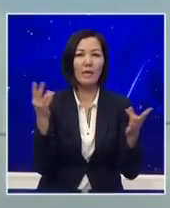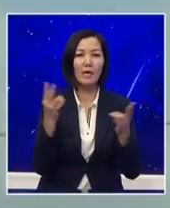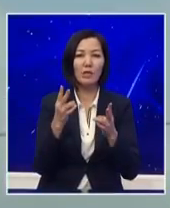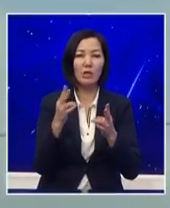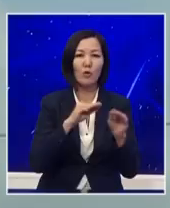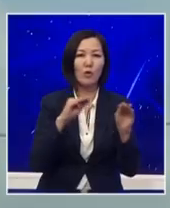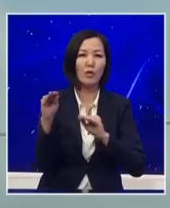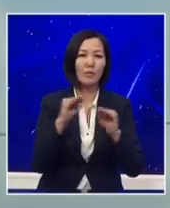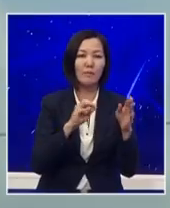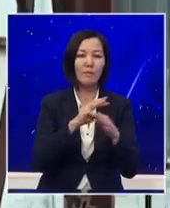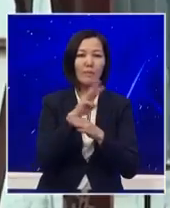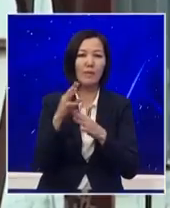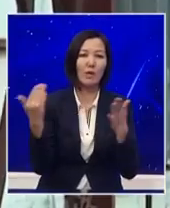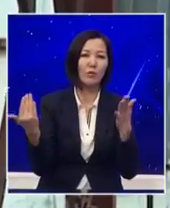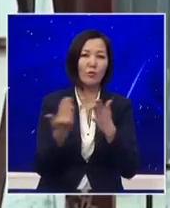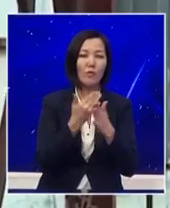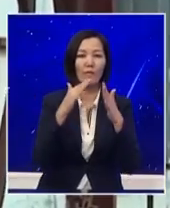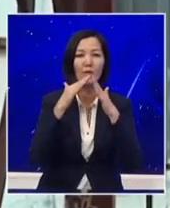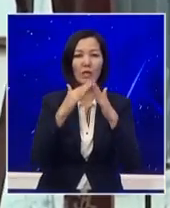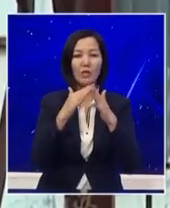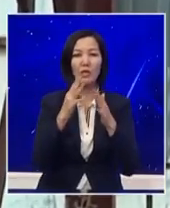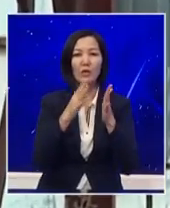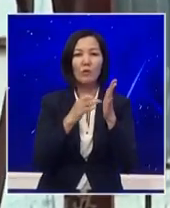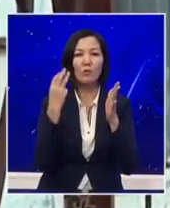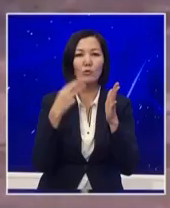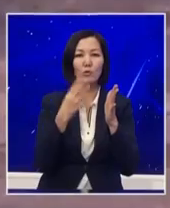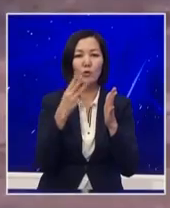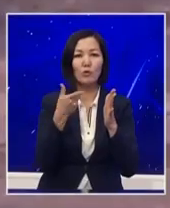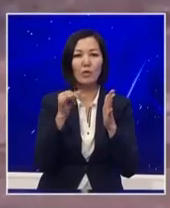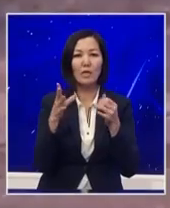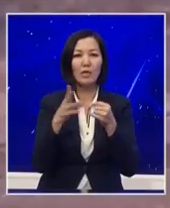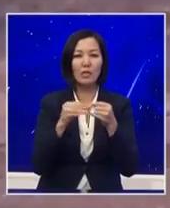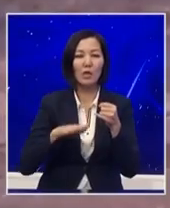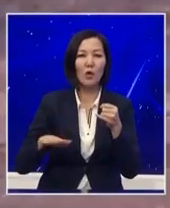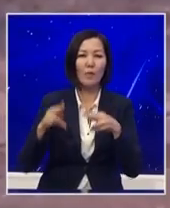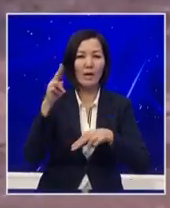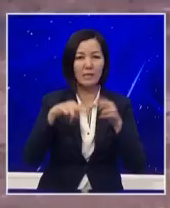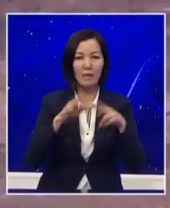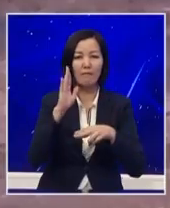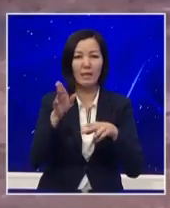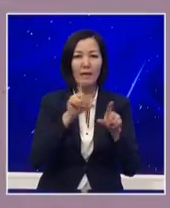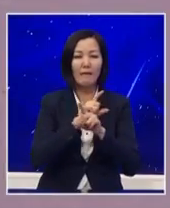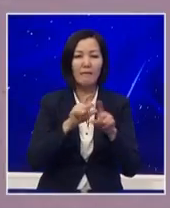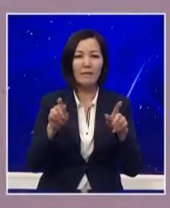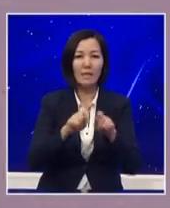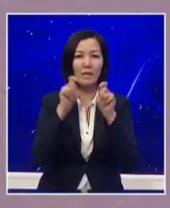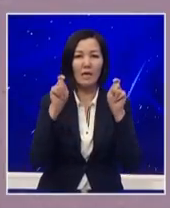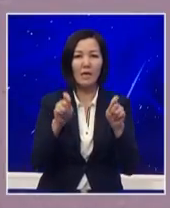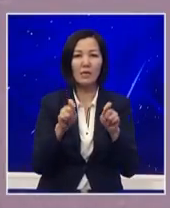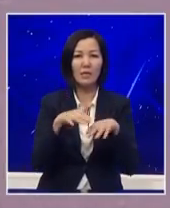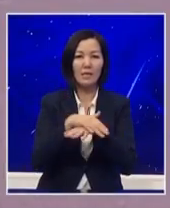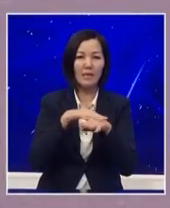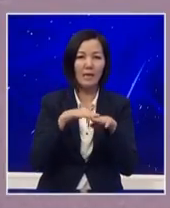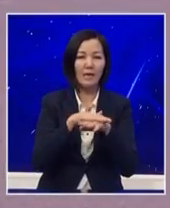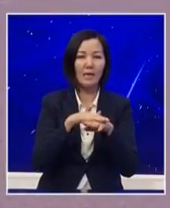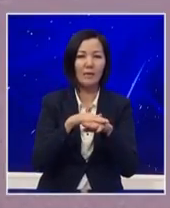Барлық қажетті құрал жабдықпен қамтылған заманауи кешен 933 гектар аумаққа салынады. Нысанның ашылуы ішкі нарыққа